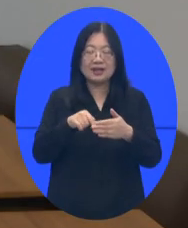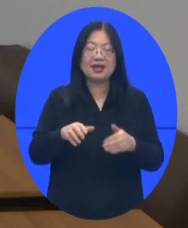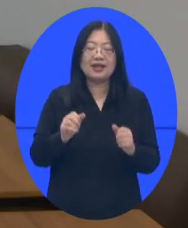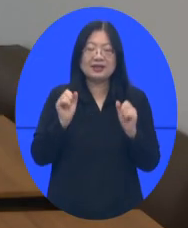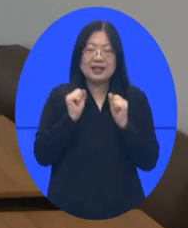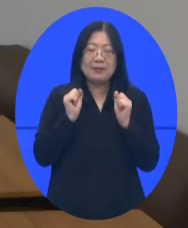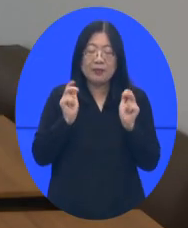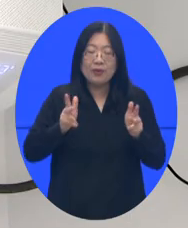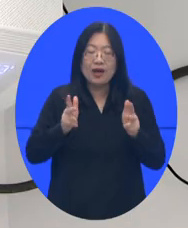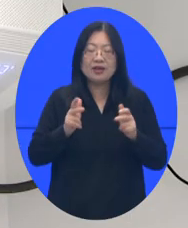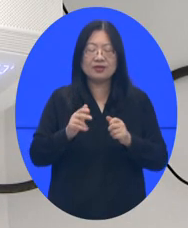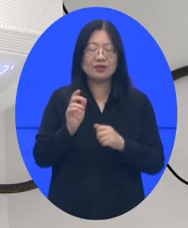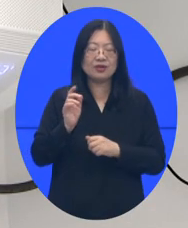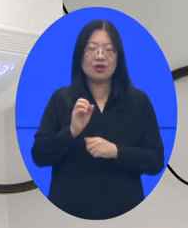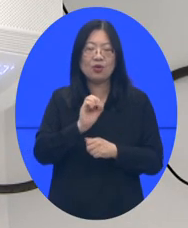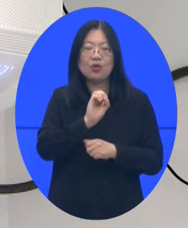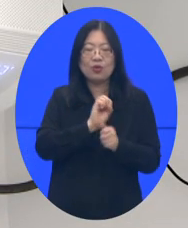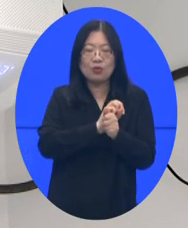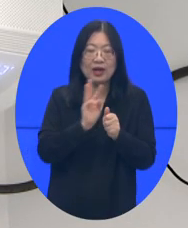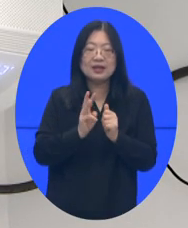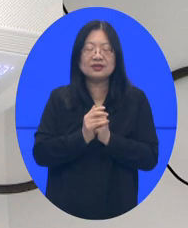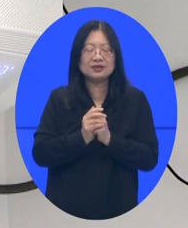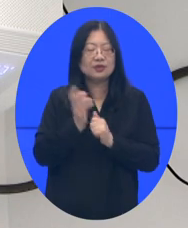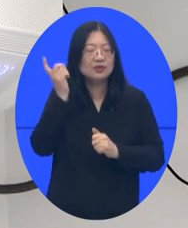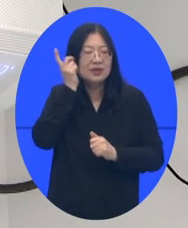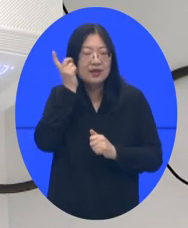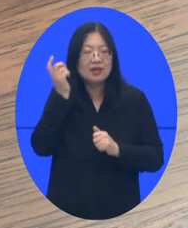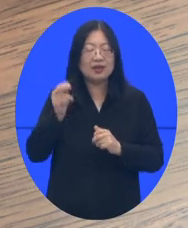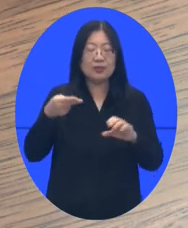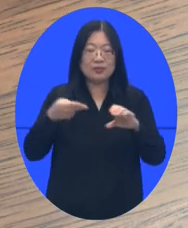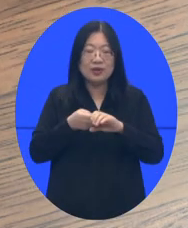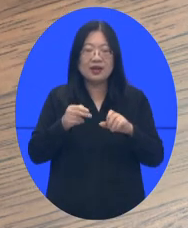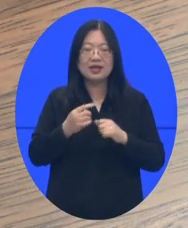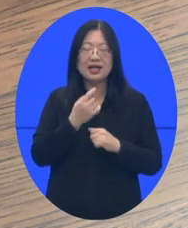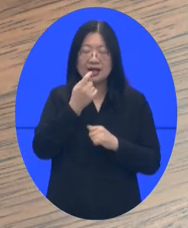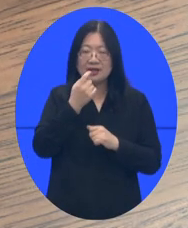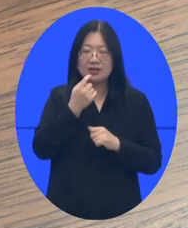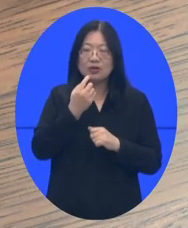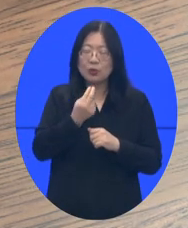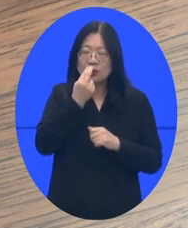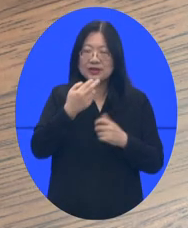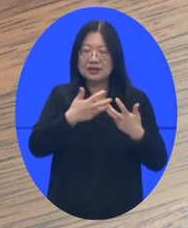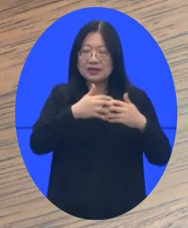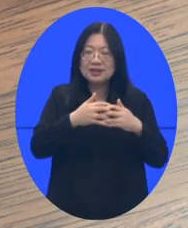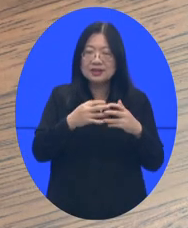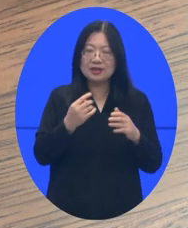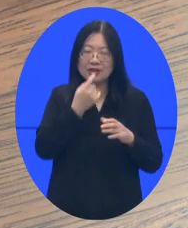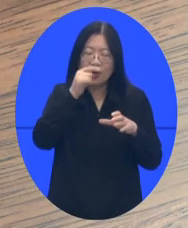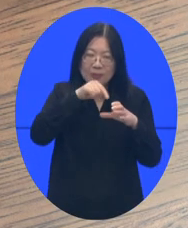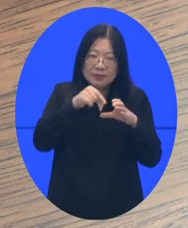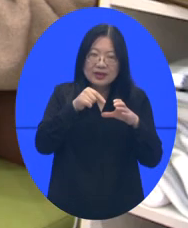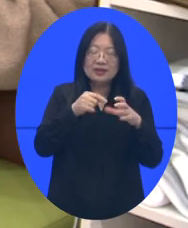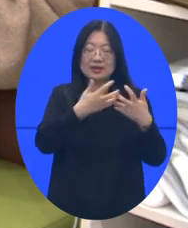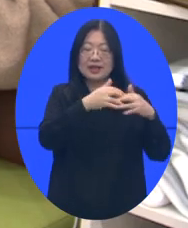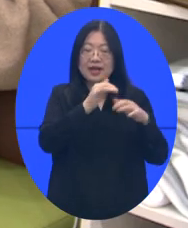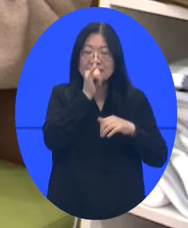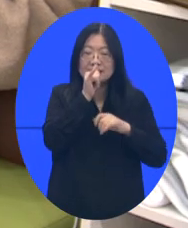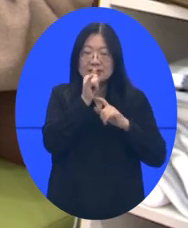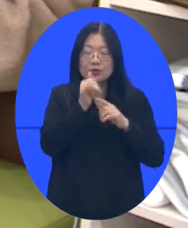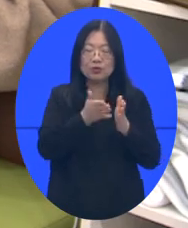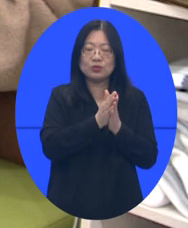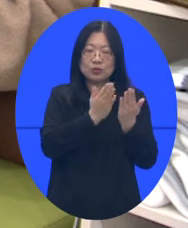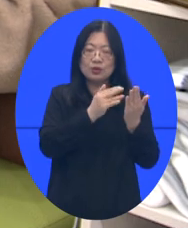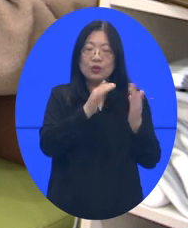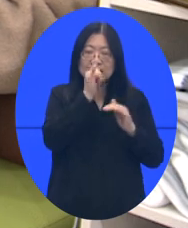냉난방기 와이파이 휴대전화 충전기 공기청전기 커피 자판기 도서 등이 비치되어 있습니다 또